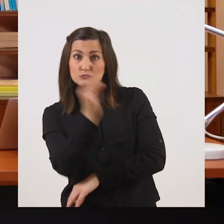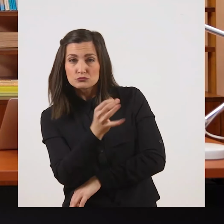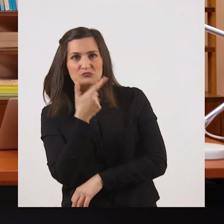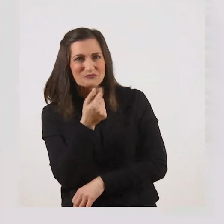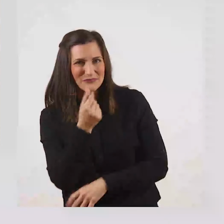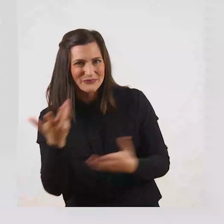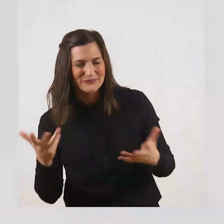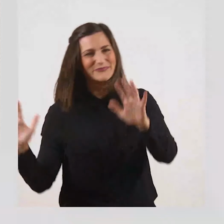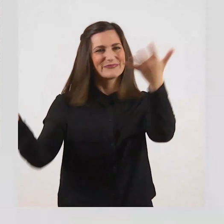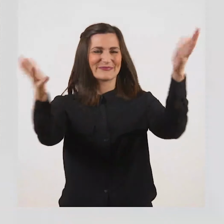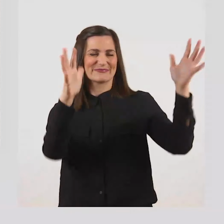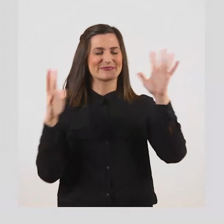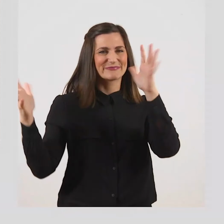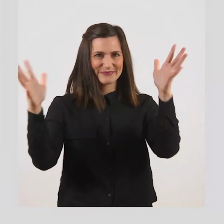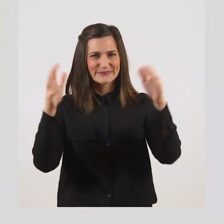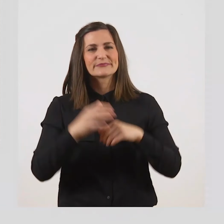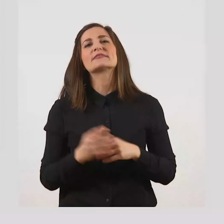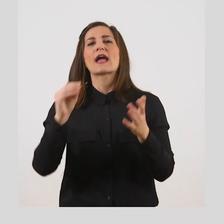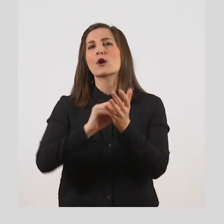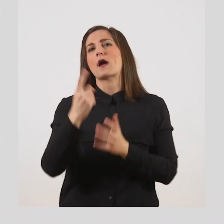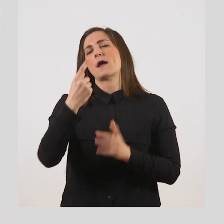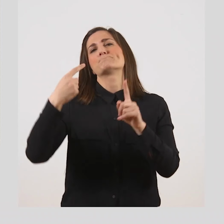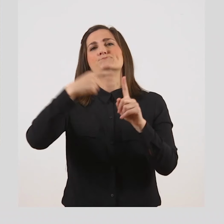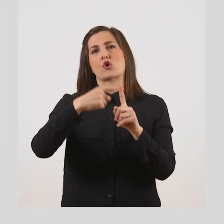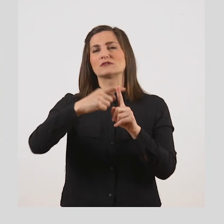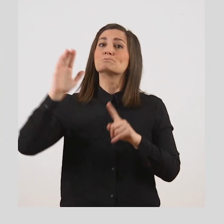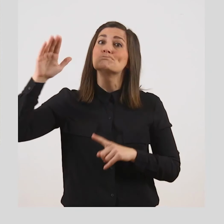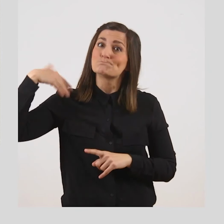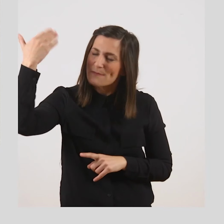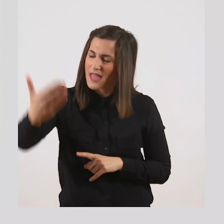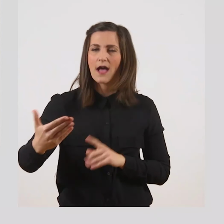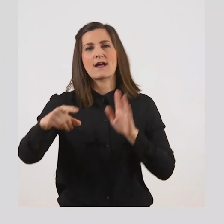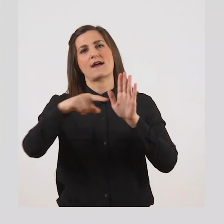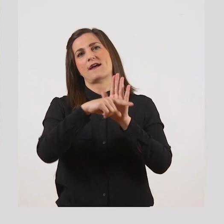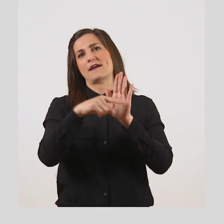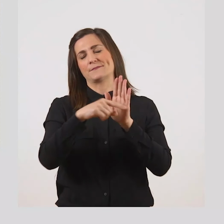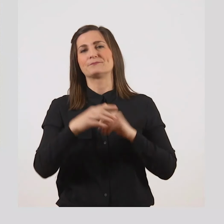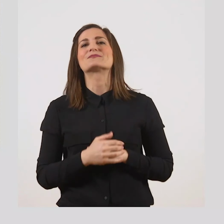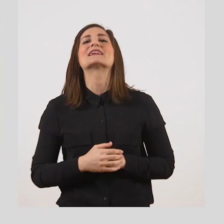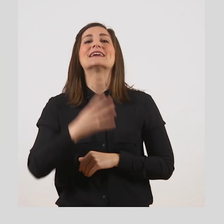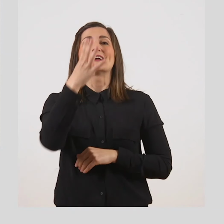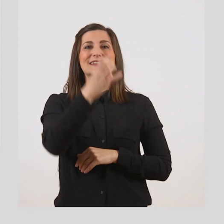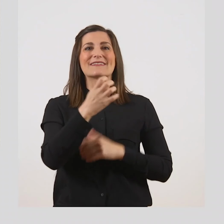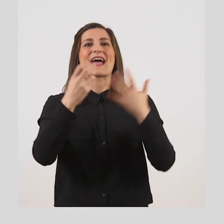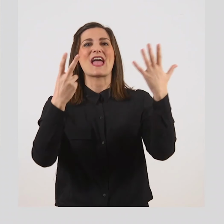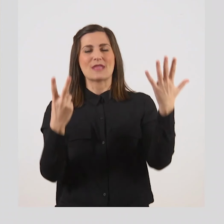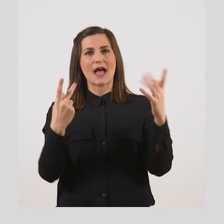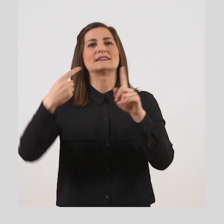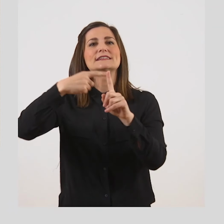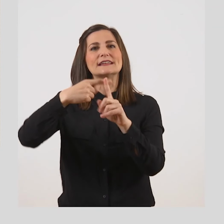Εύκολο. Μπράβο. Πάμε κι άλλη μία πρόσθεση και μετά αφαιρέσεις. 47 συν 9.